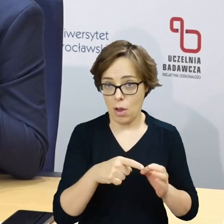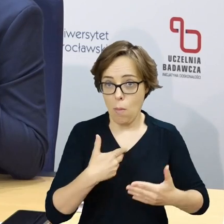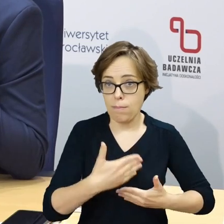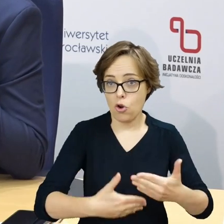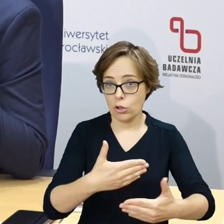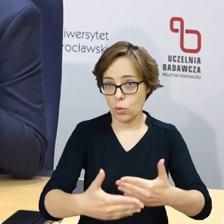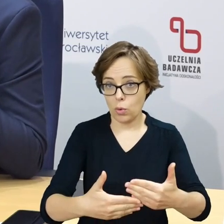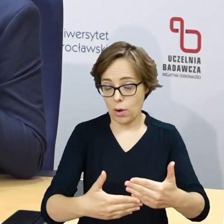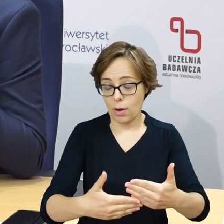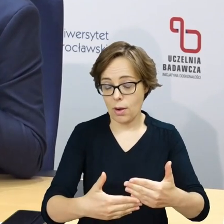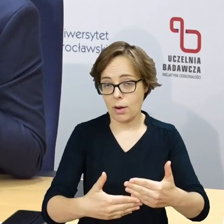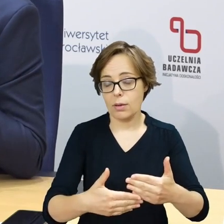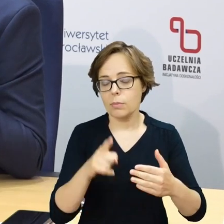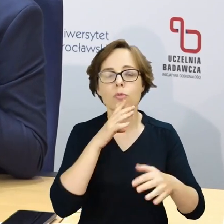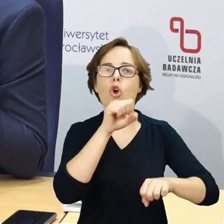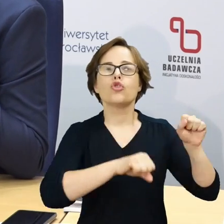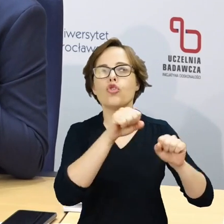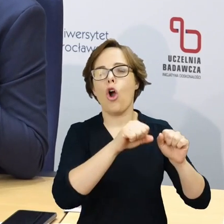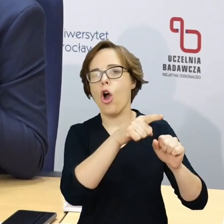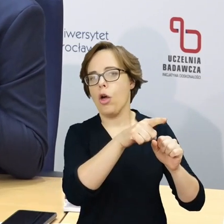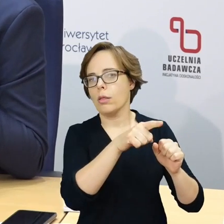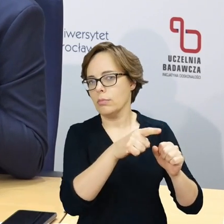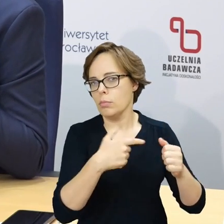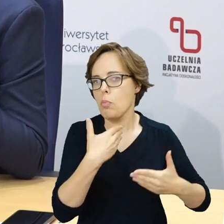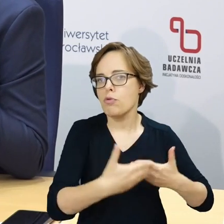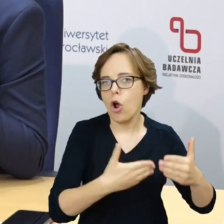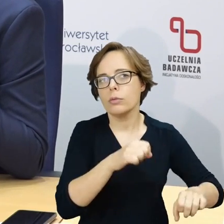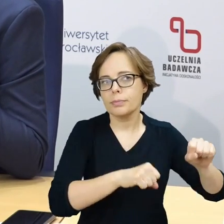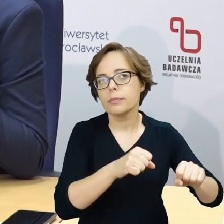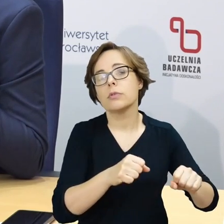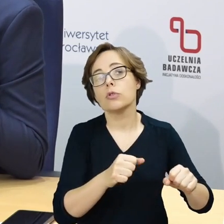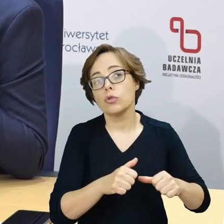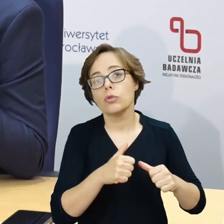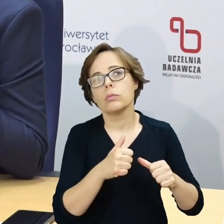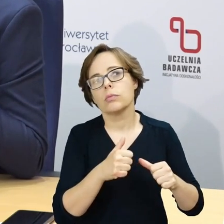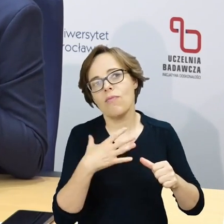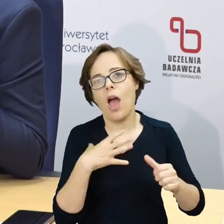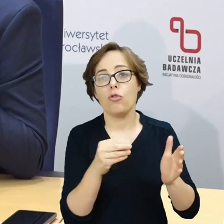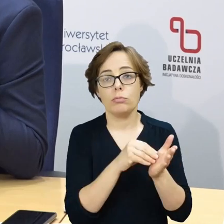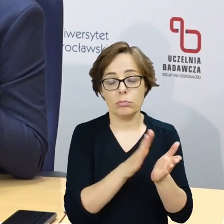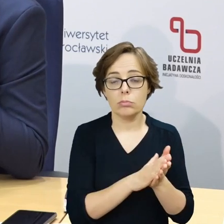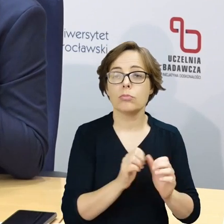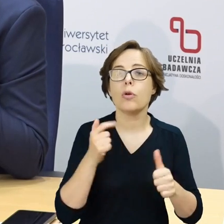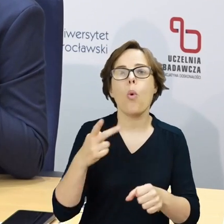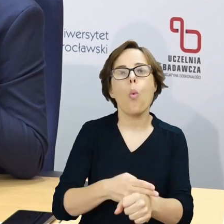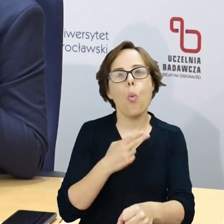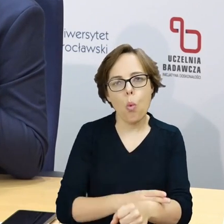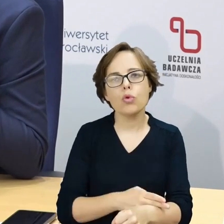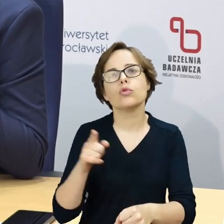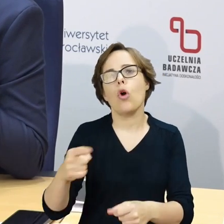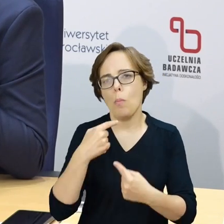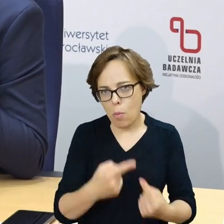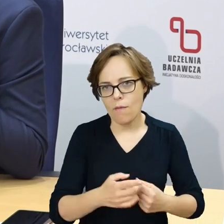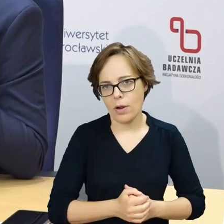procedury przed sądem zobowiązania organu, żeby zadeklarował, czy jeśli już sąd